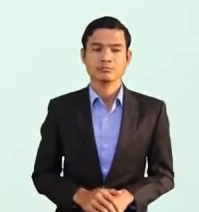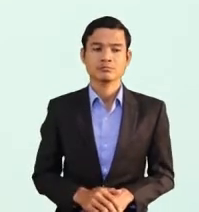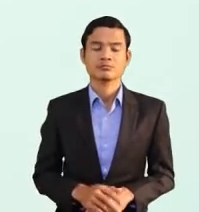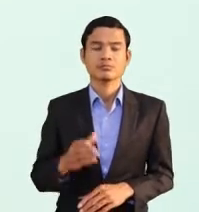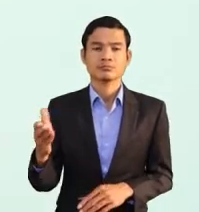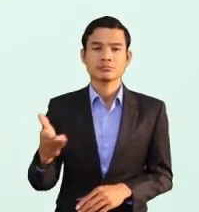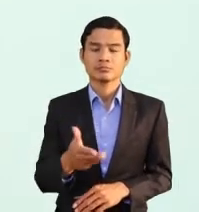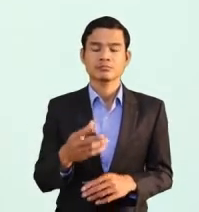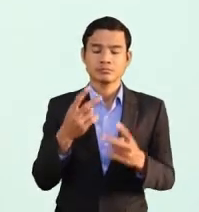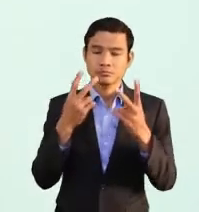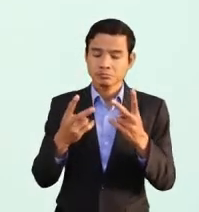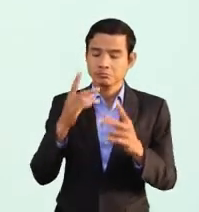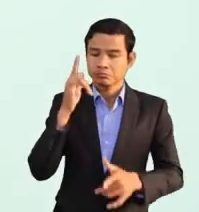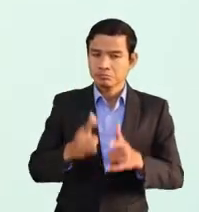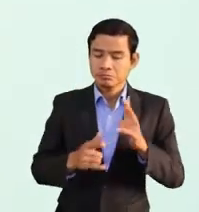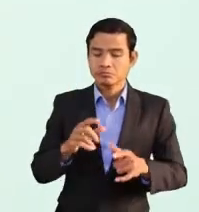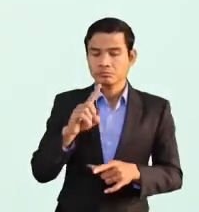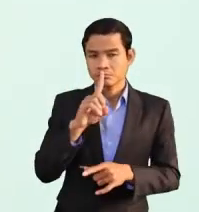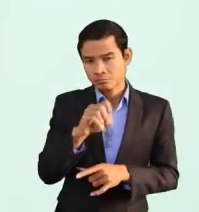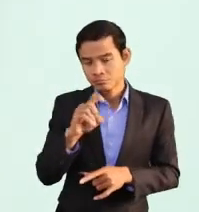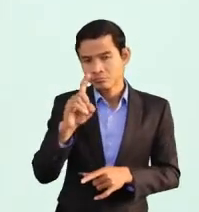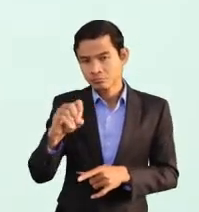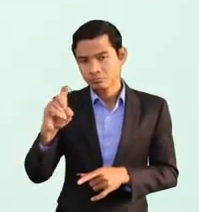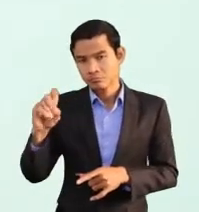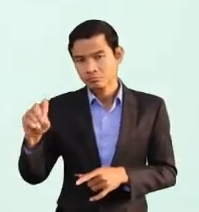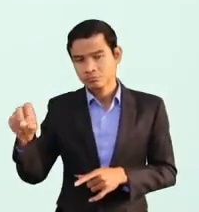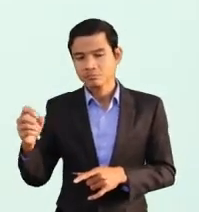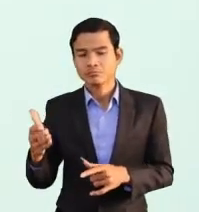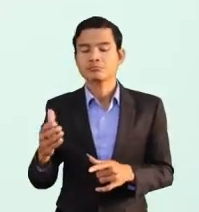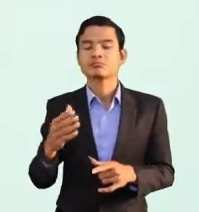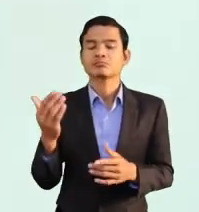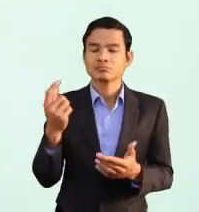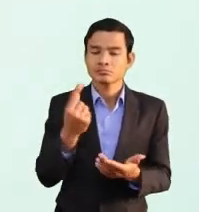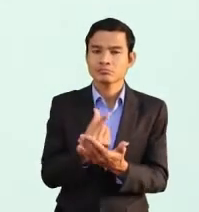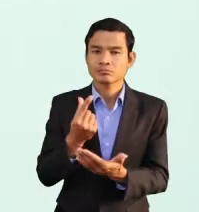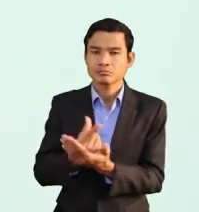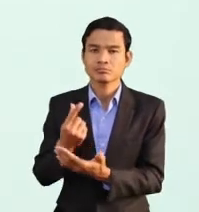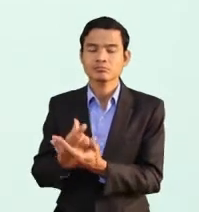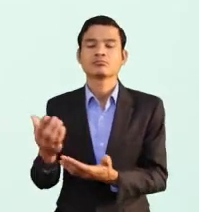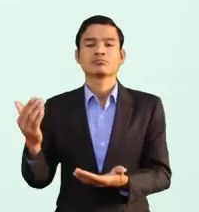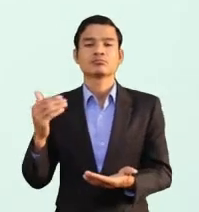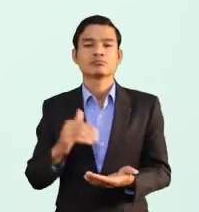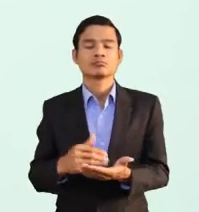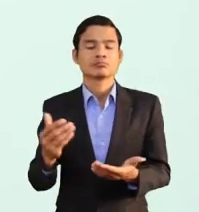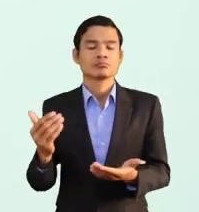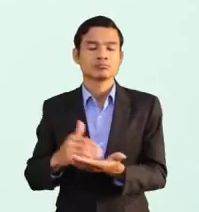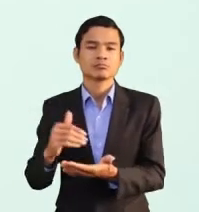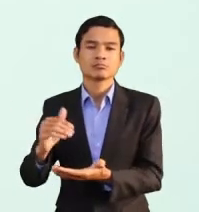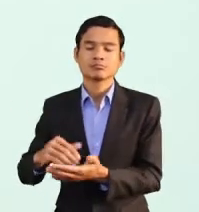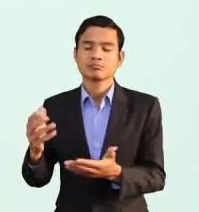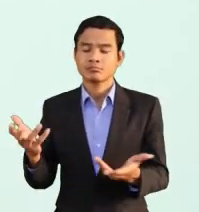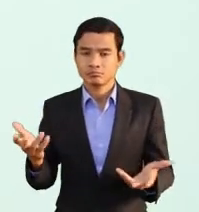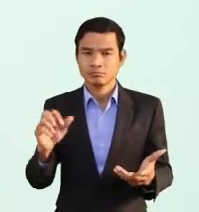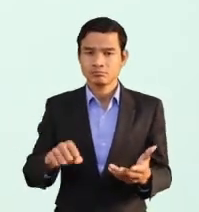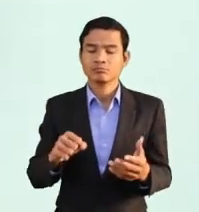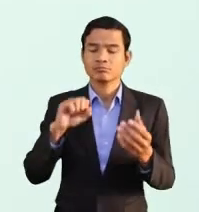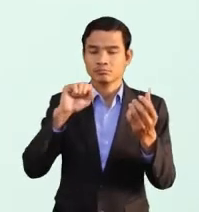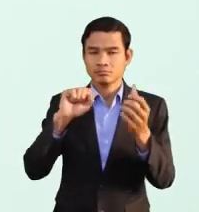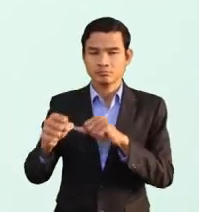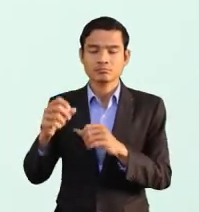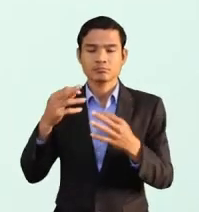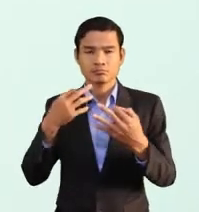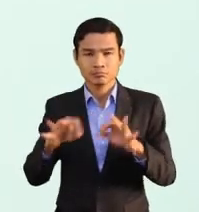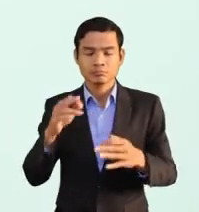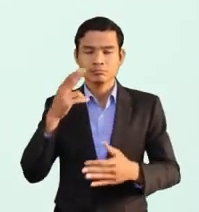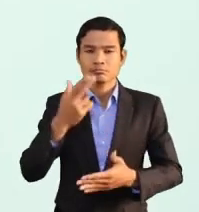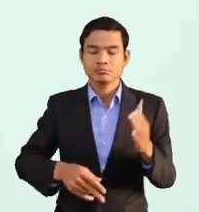con ai mơ ba xin chị đọp đọp đọp đọp chân luôn đọp đai đọp đai chả đòn trắng ấy ta dương ai bắt đầu tới chia vị thi